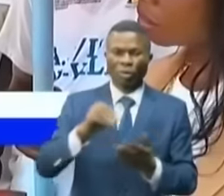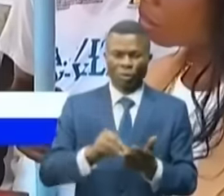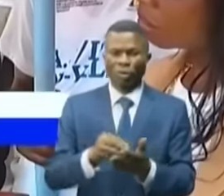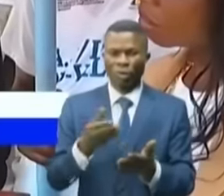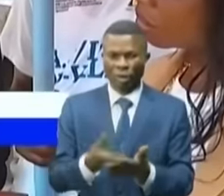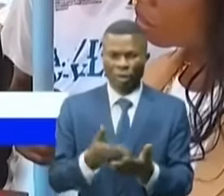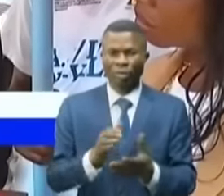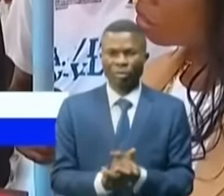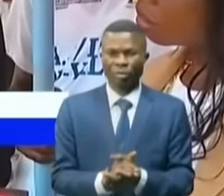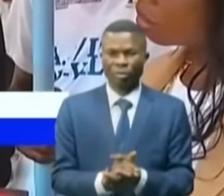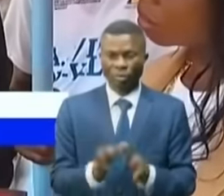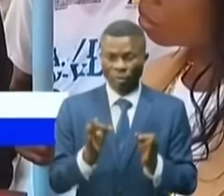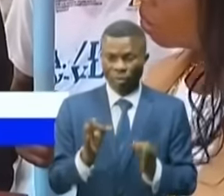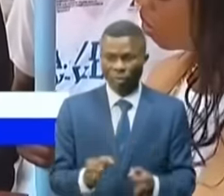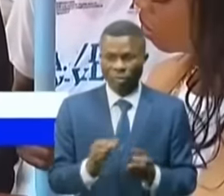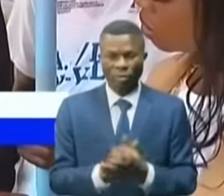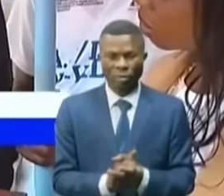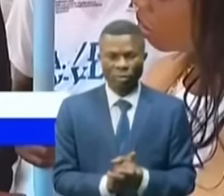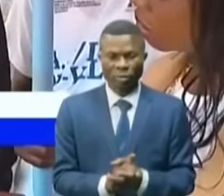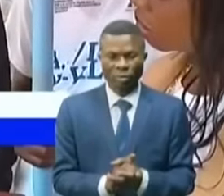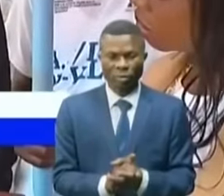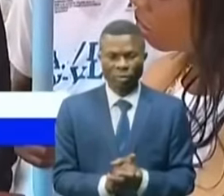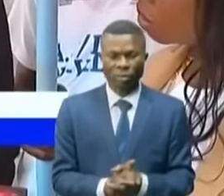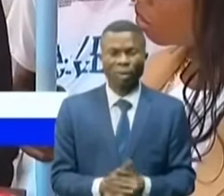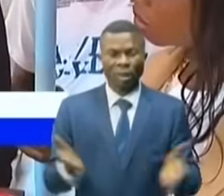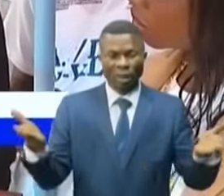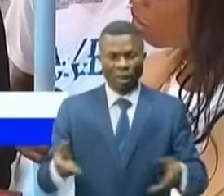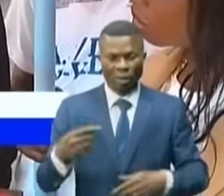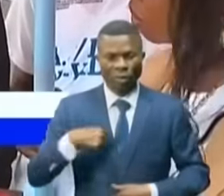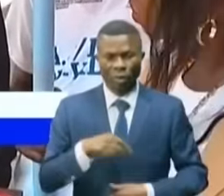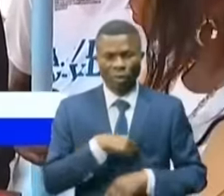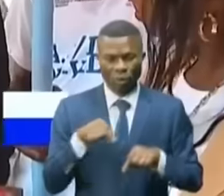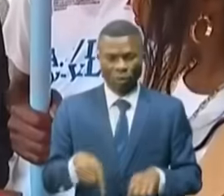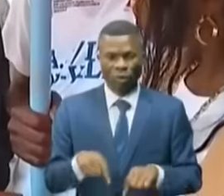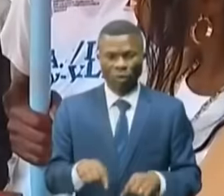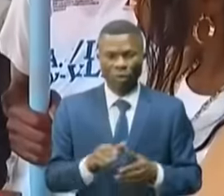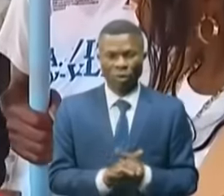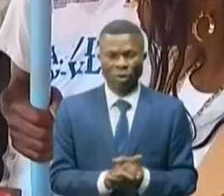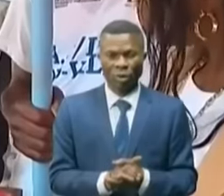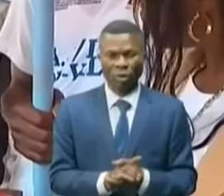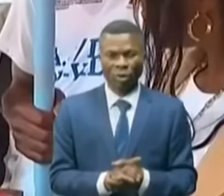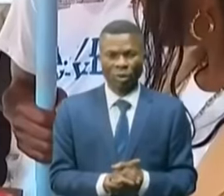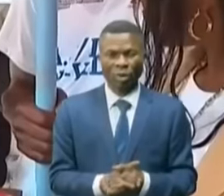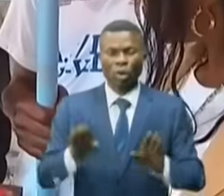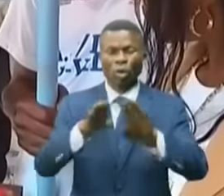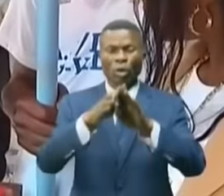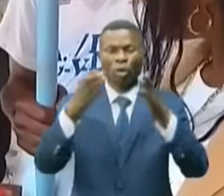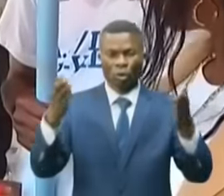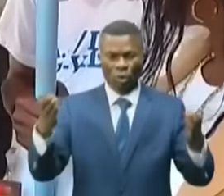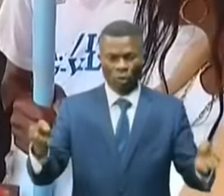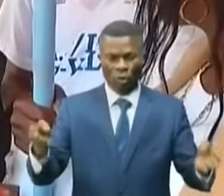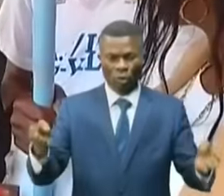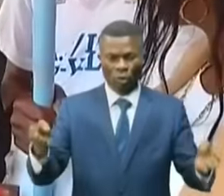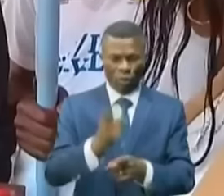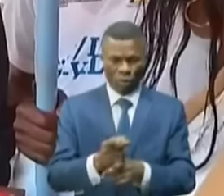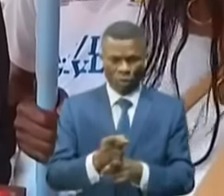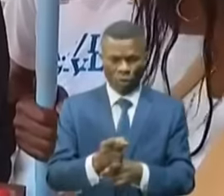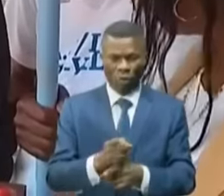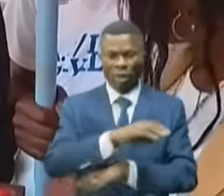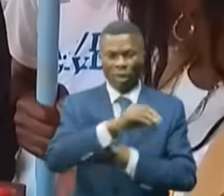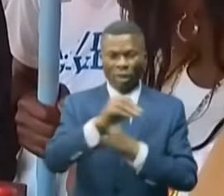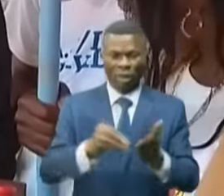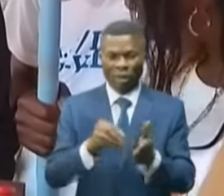de pouvoir nombrer à rehausser de votre présence cette cérémonie d'inauguration du centre des adolescents et